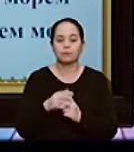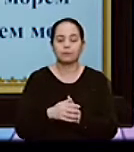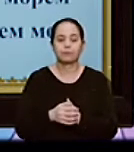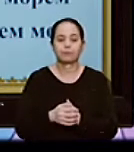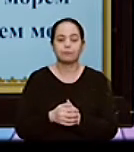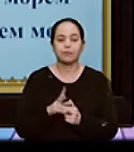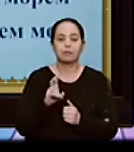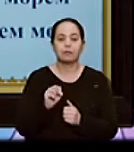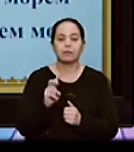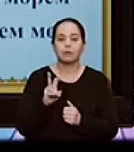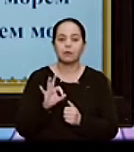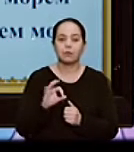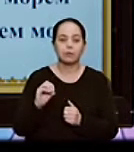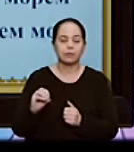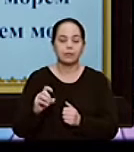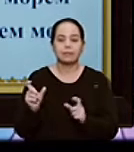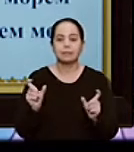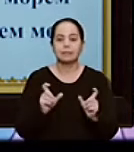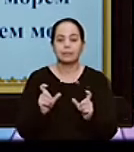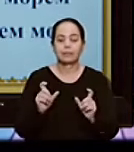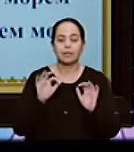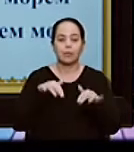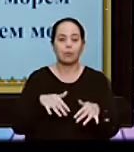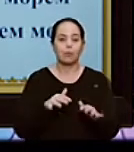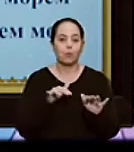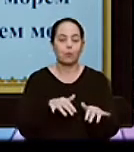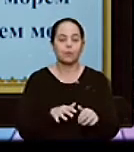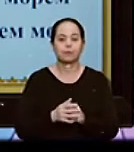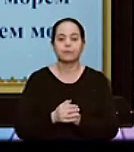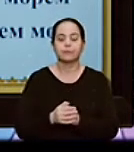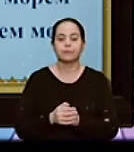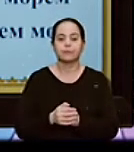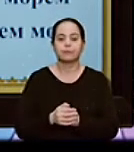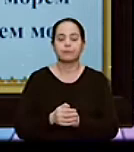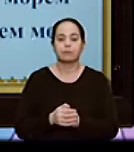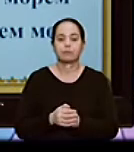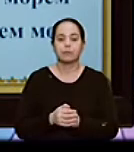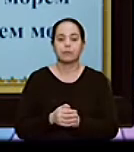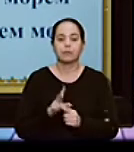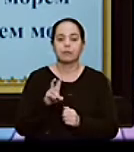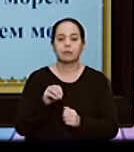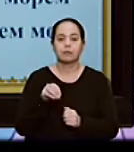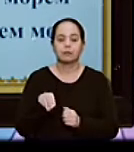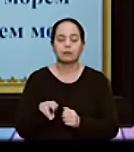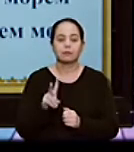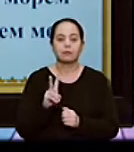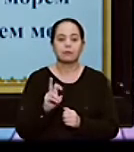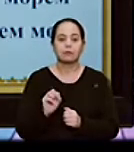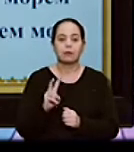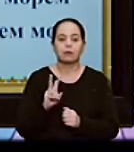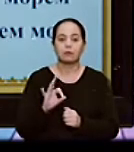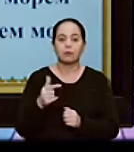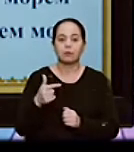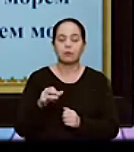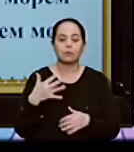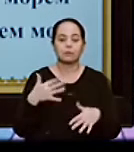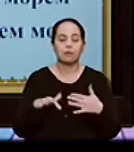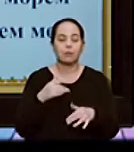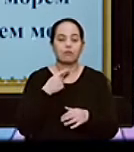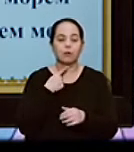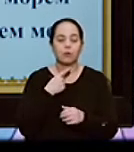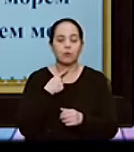Какое синее море? Нет, какого слабого голоса?